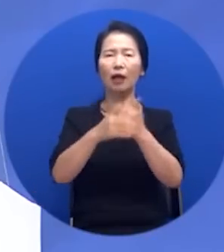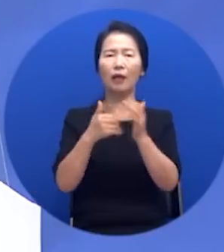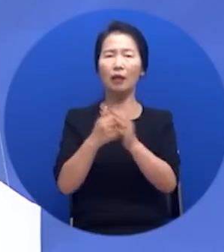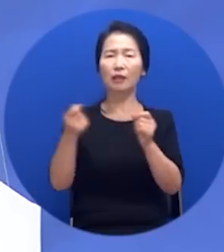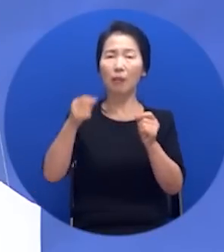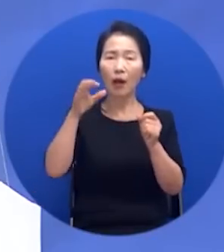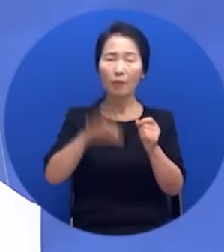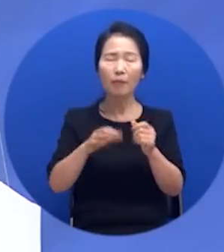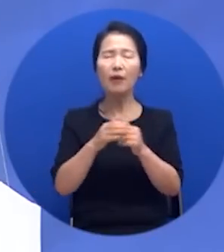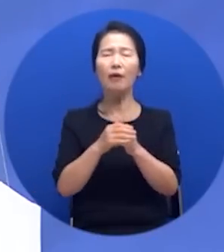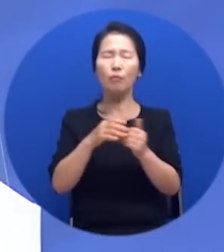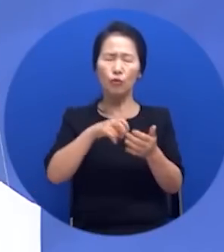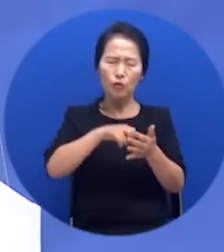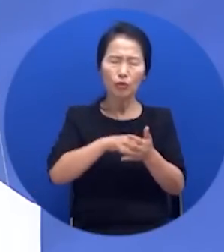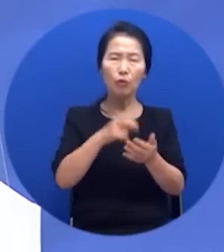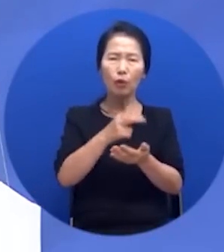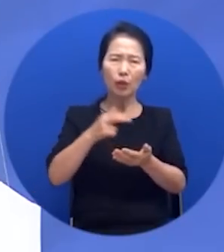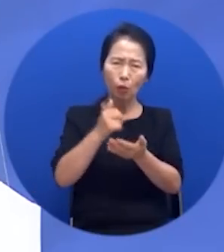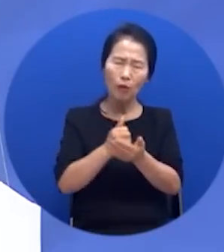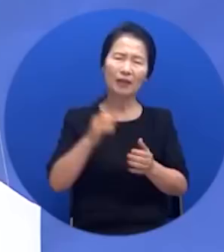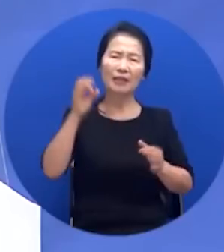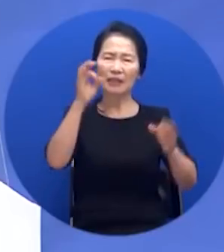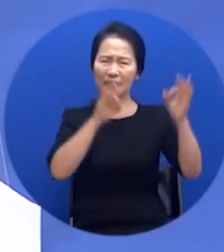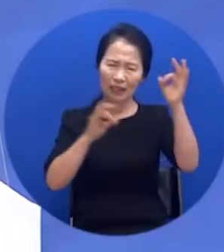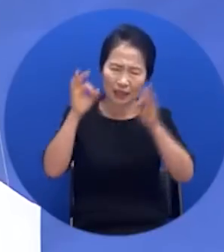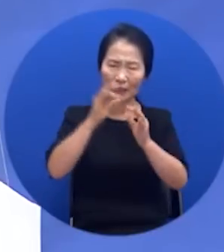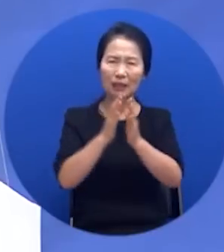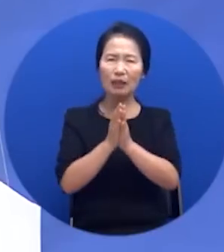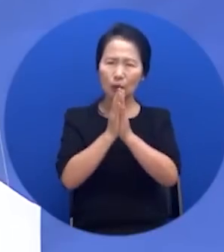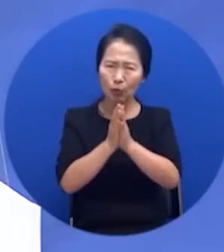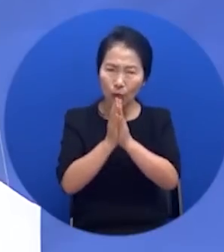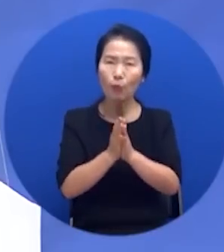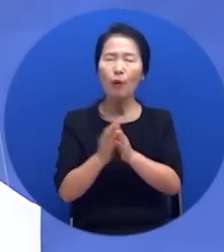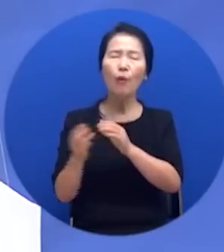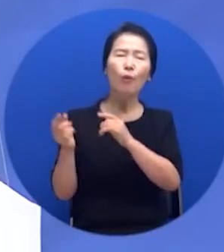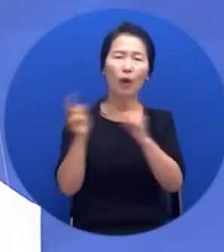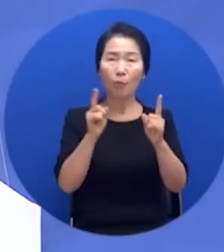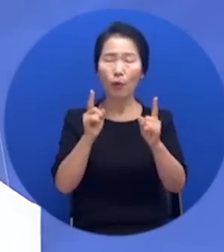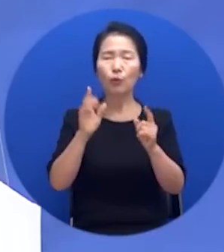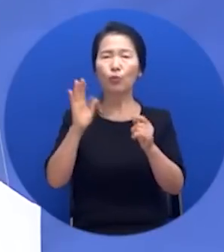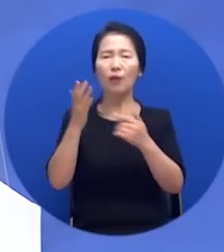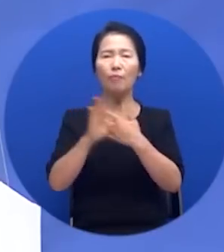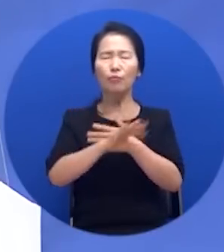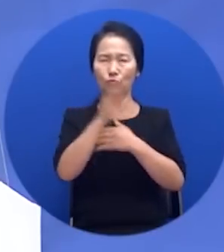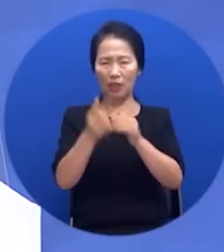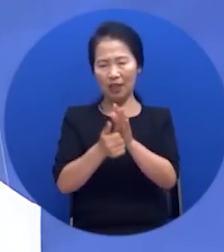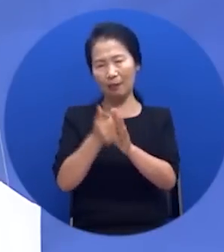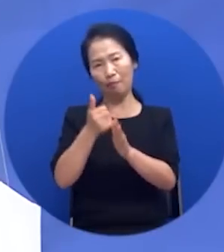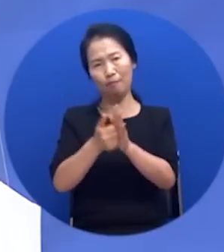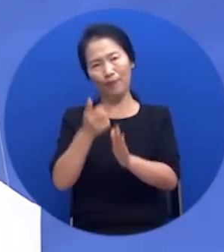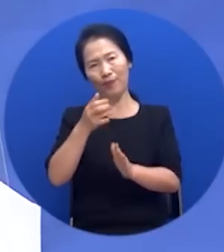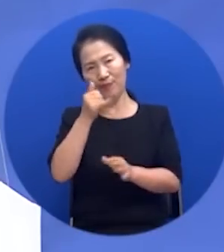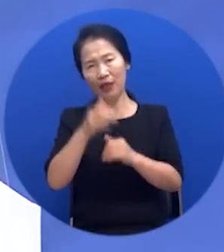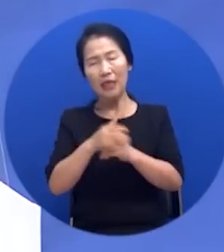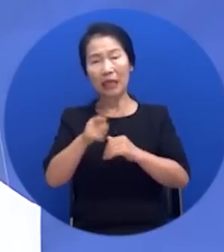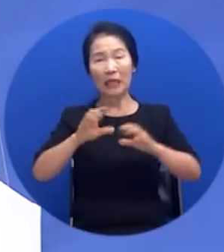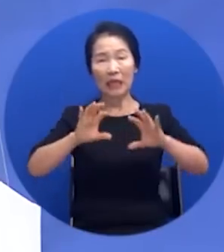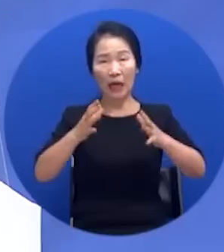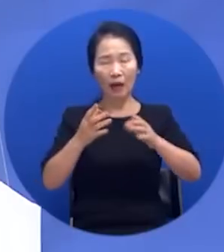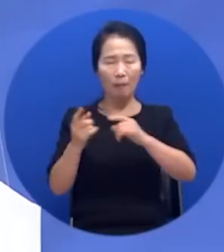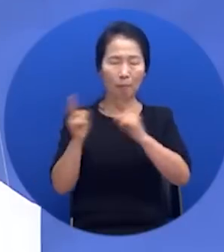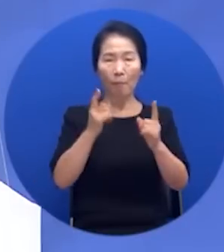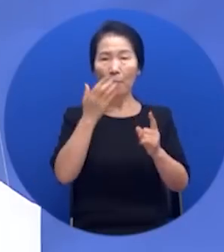찾는 기도가 회복되어야 이 민족이 희망이 있는 줄 믿습니다. 이 나라를 살리는 그 길이